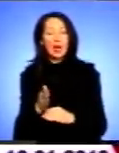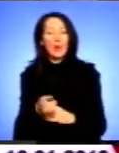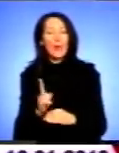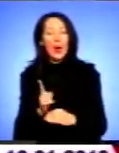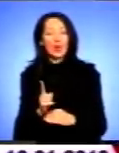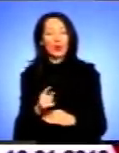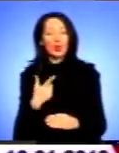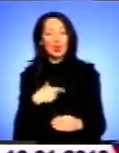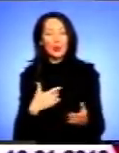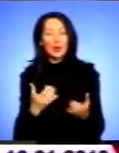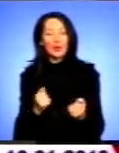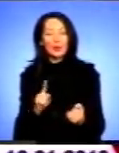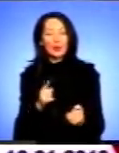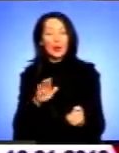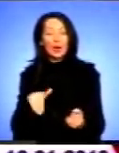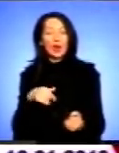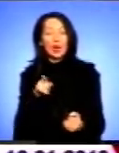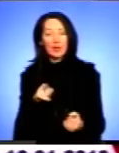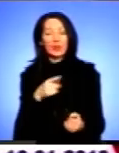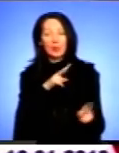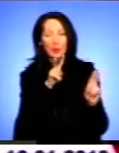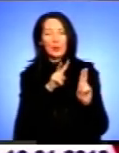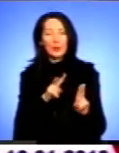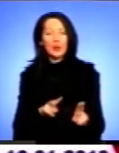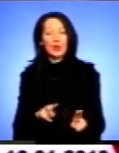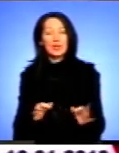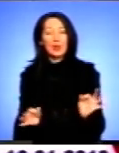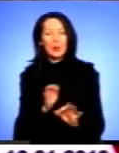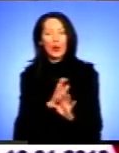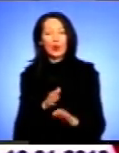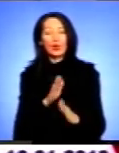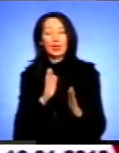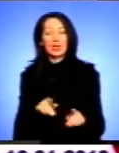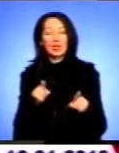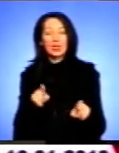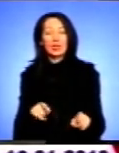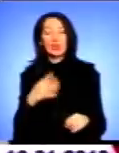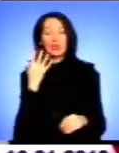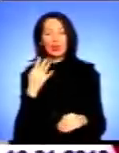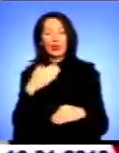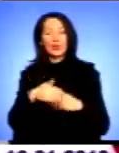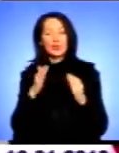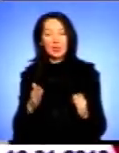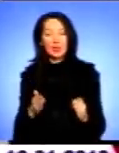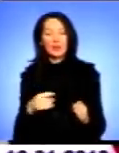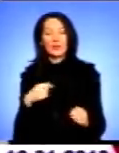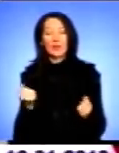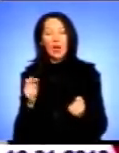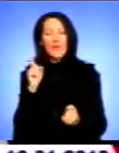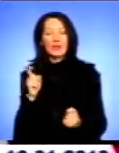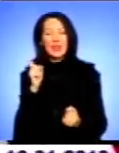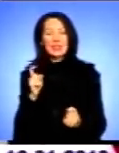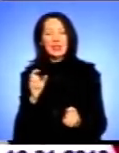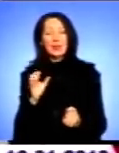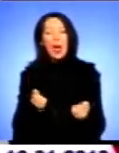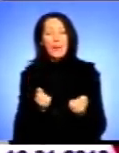А чому? Хай вона помилується природою, а не тільки сидить в чотирьох стінах. Власниками «Сенсів» стали